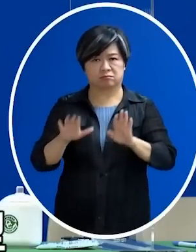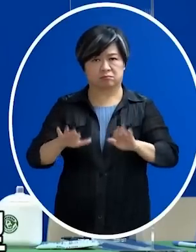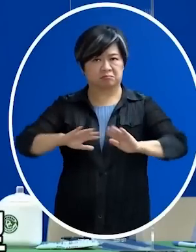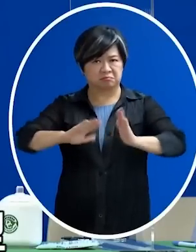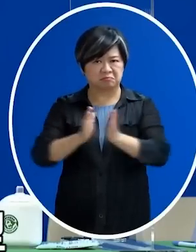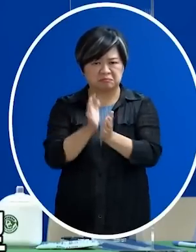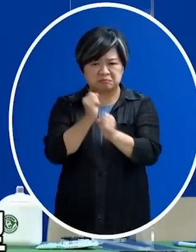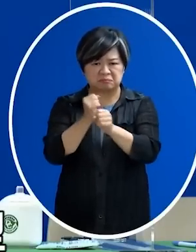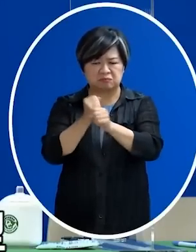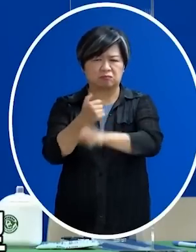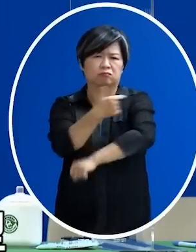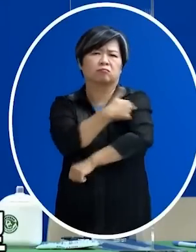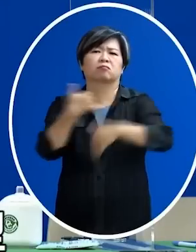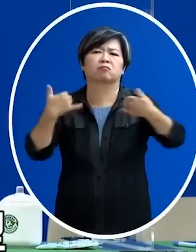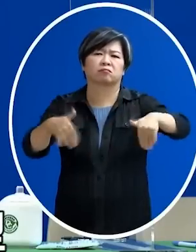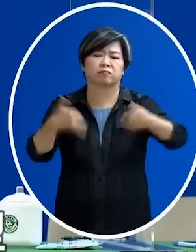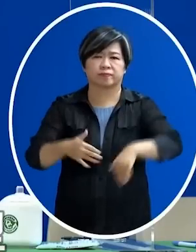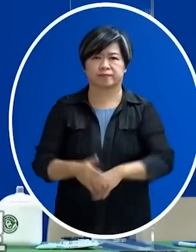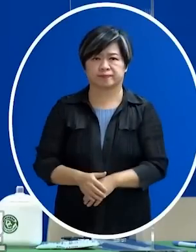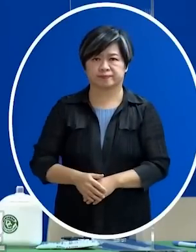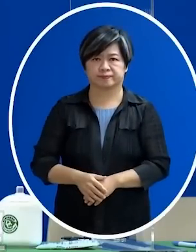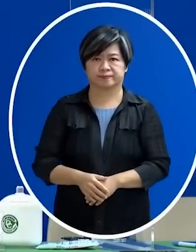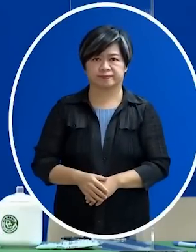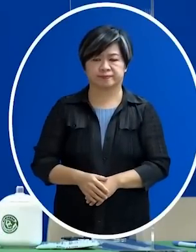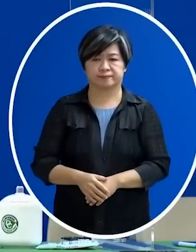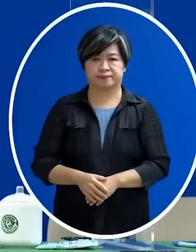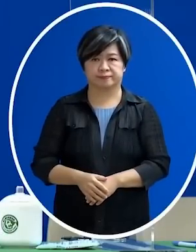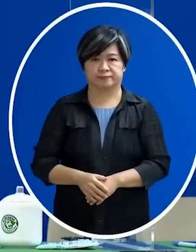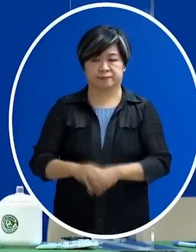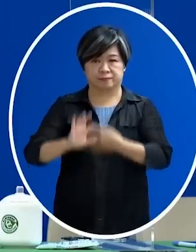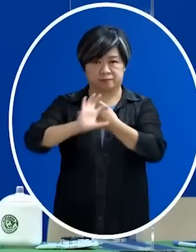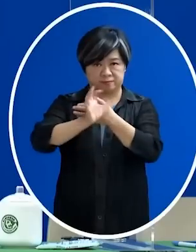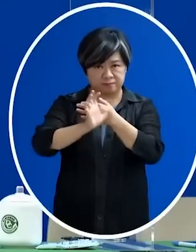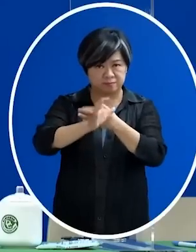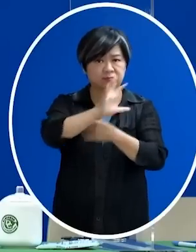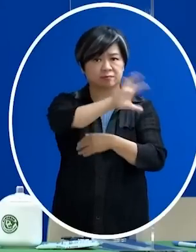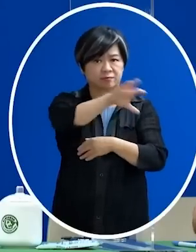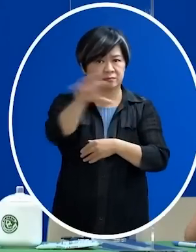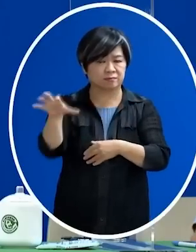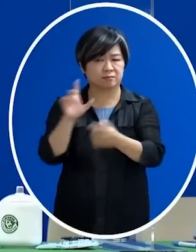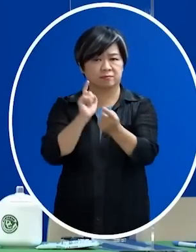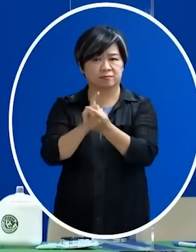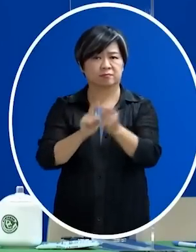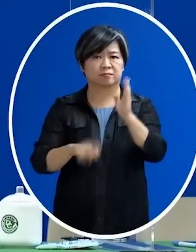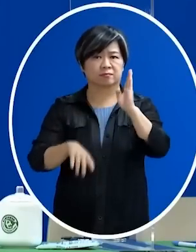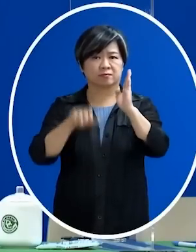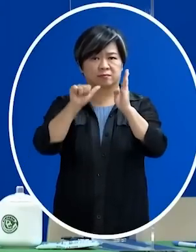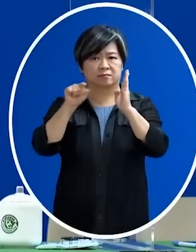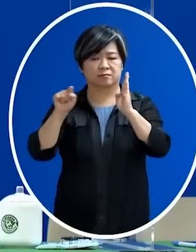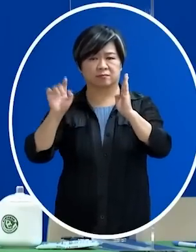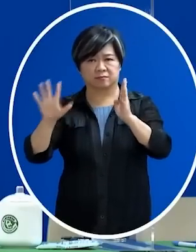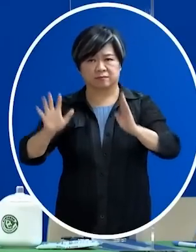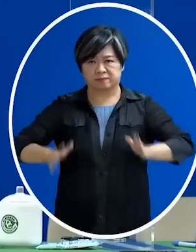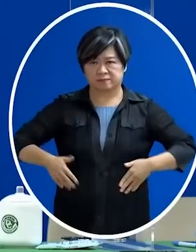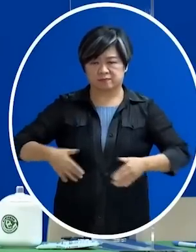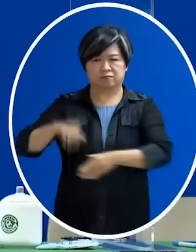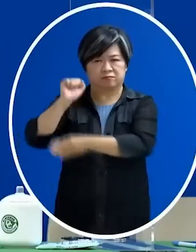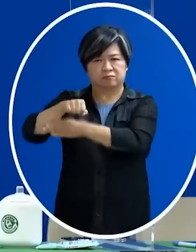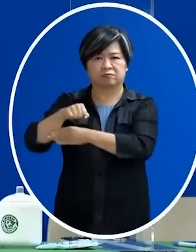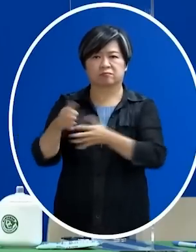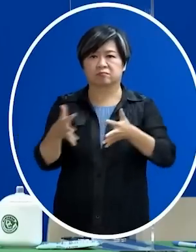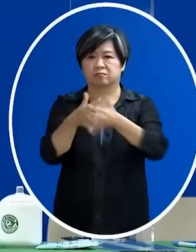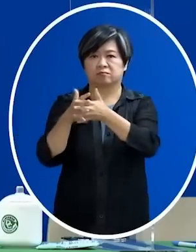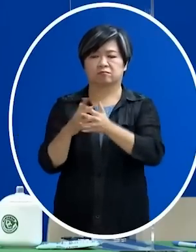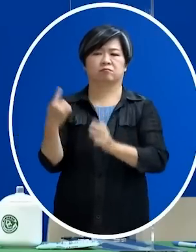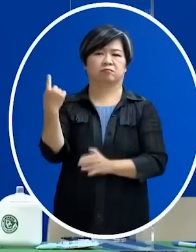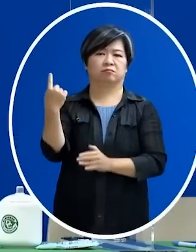上上市使用。那现在世界各国里面已经对于 BA.5 有紧急授权的只有美国一个